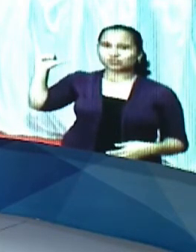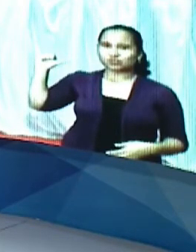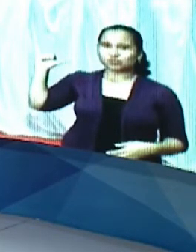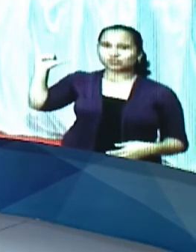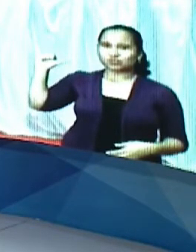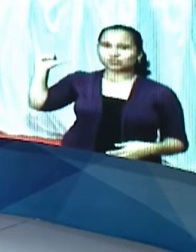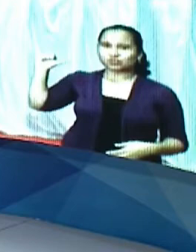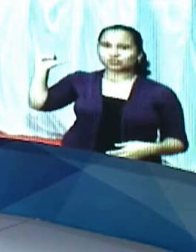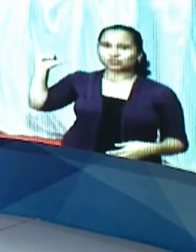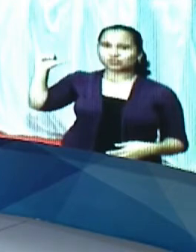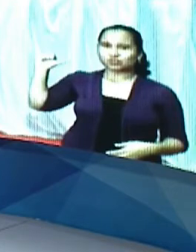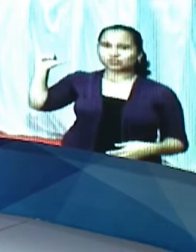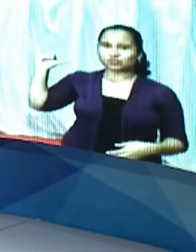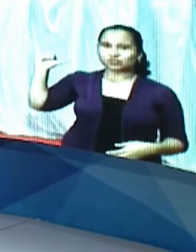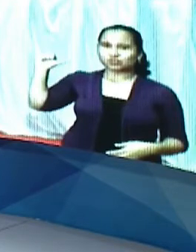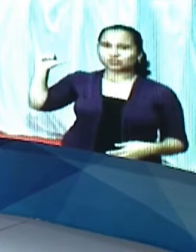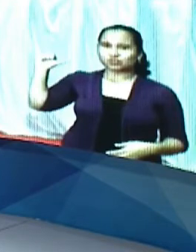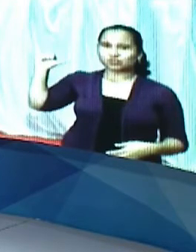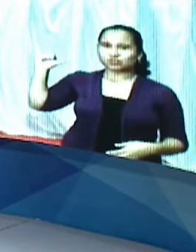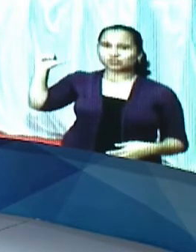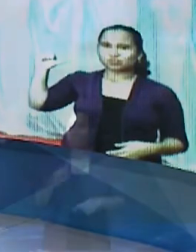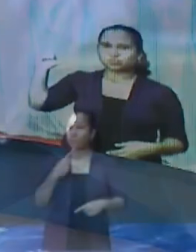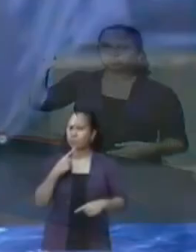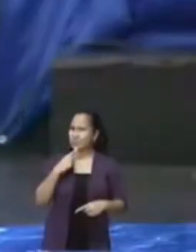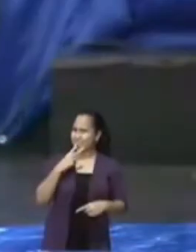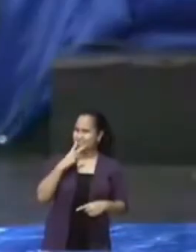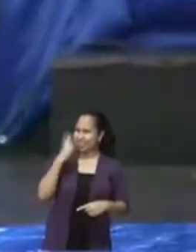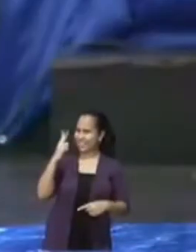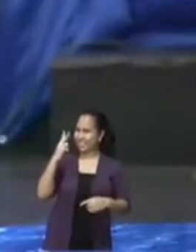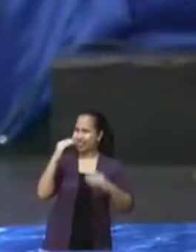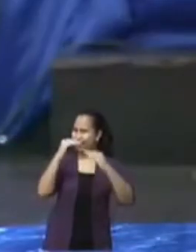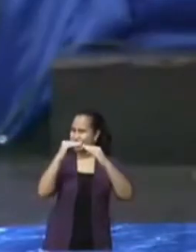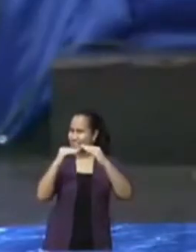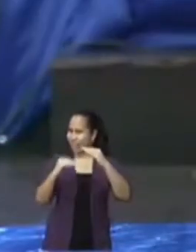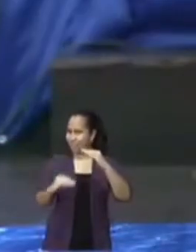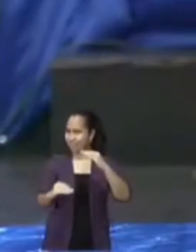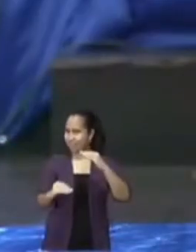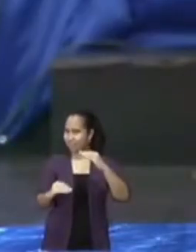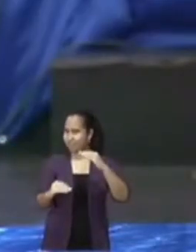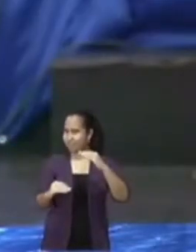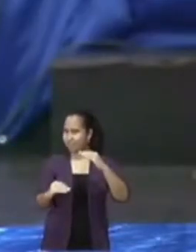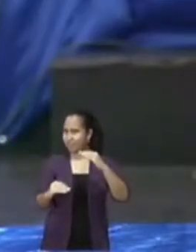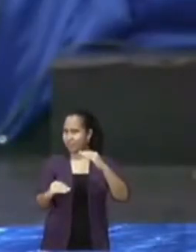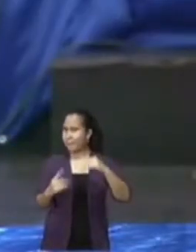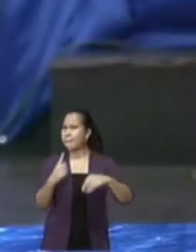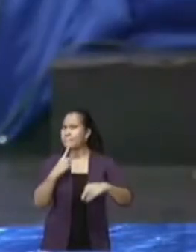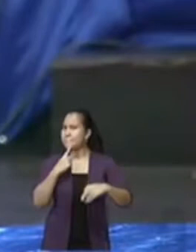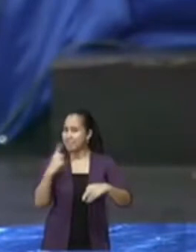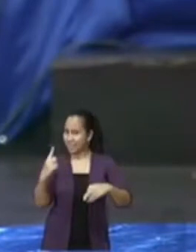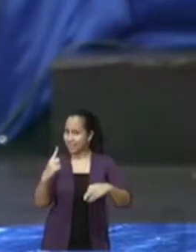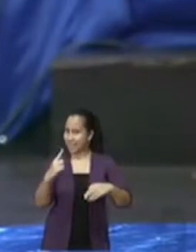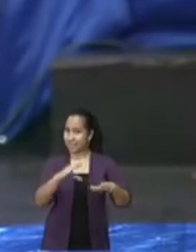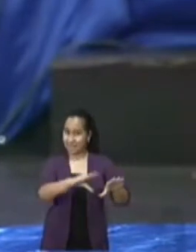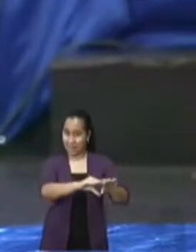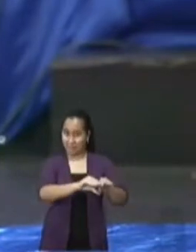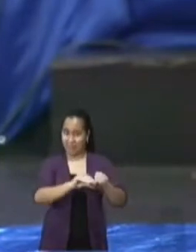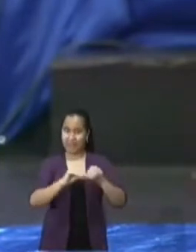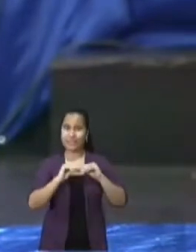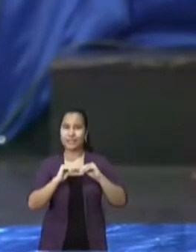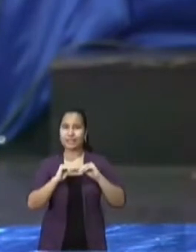het reproductiegetal aan het dalen is. Hetgeen betekent dat onze maatregelen,